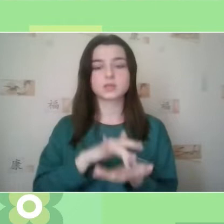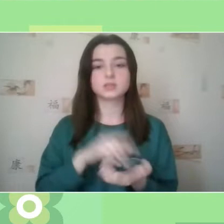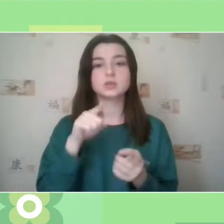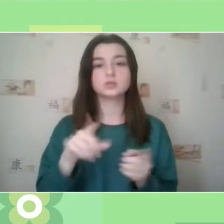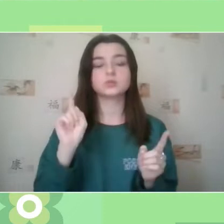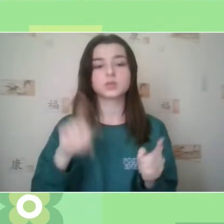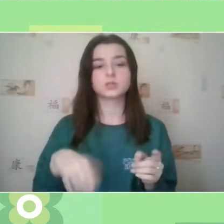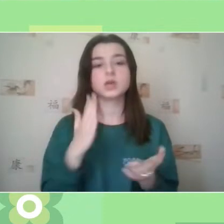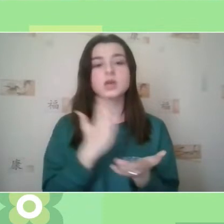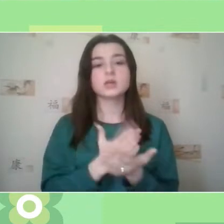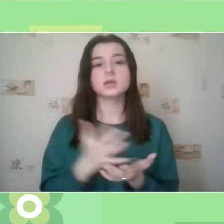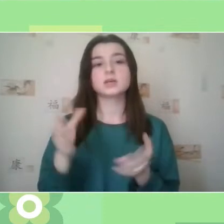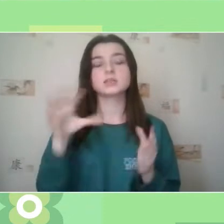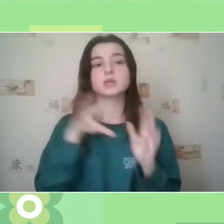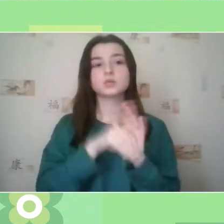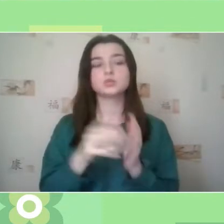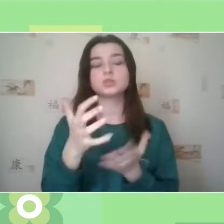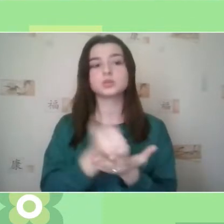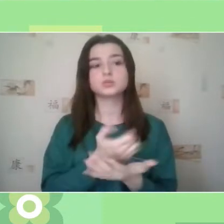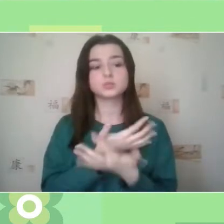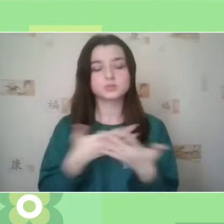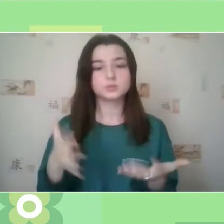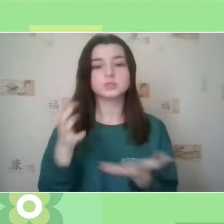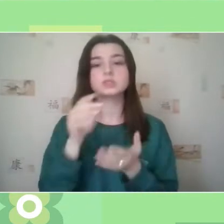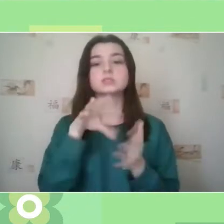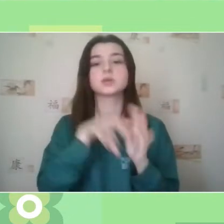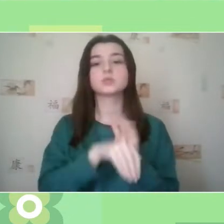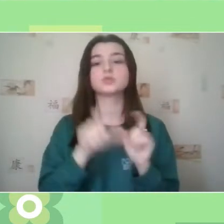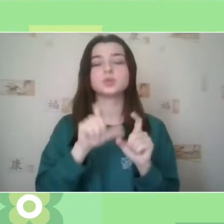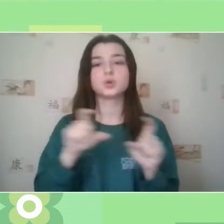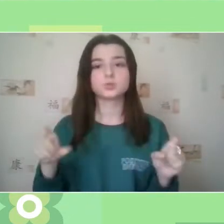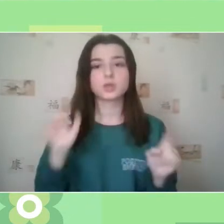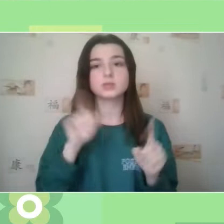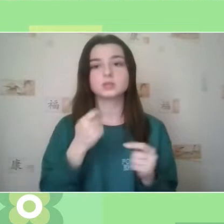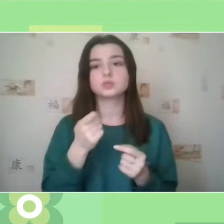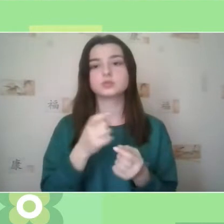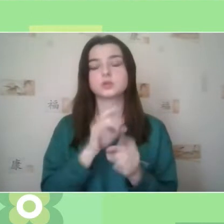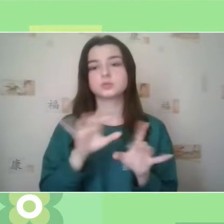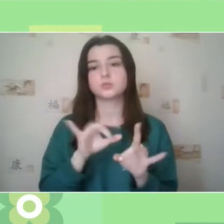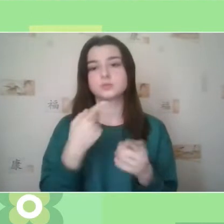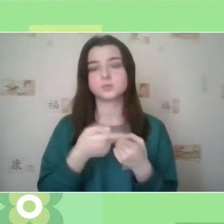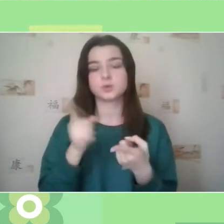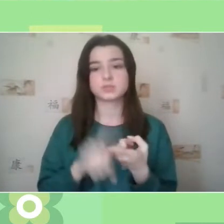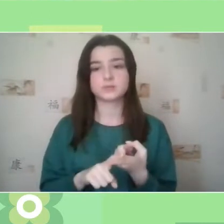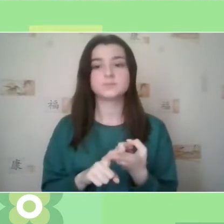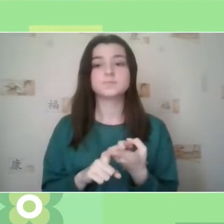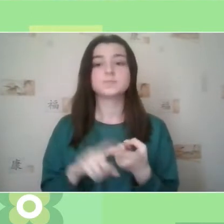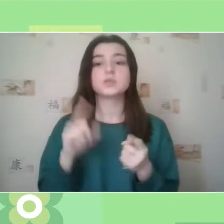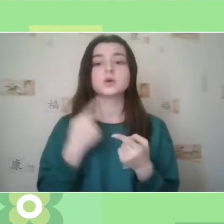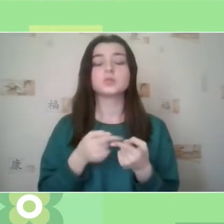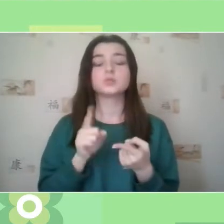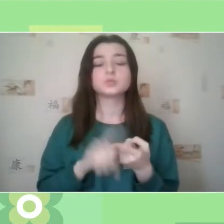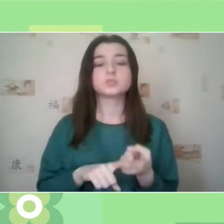залучення ресурсів, різноманітних залучення людей. І я також про це трошки розповім. Тому це частина